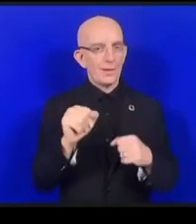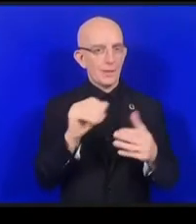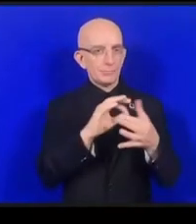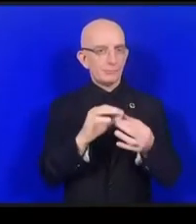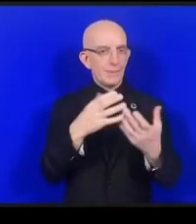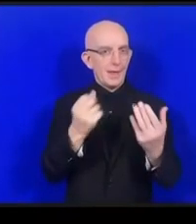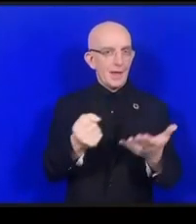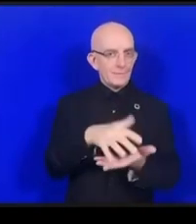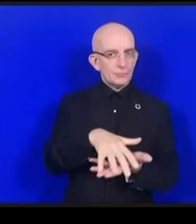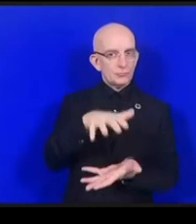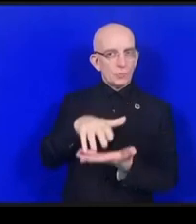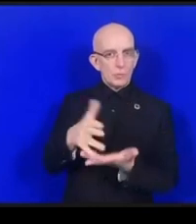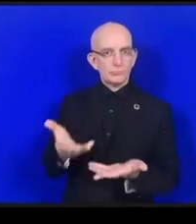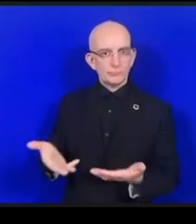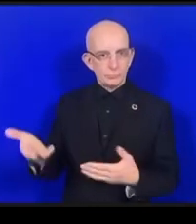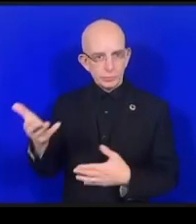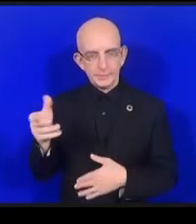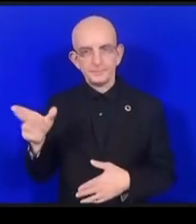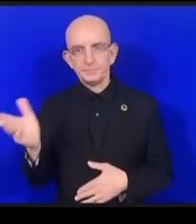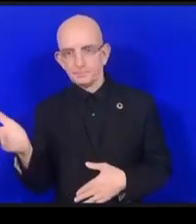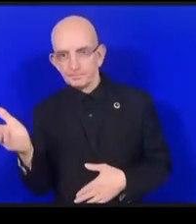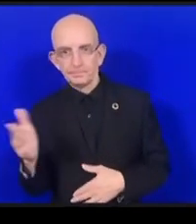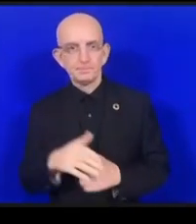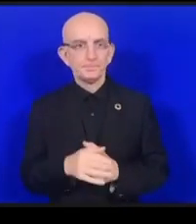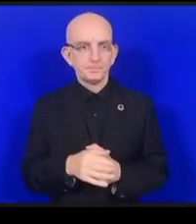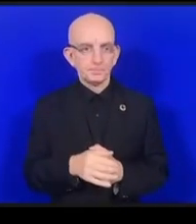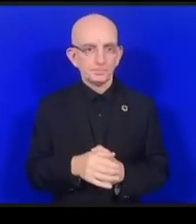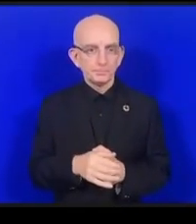ресурсах Спасибо это